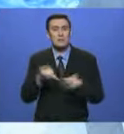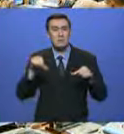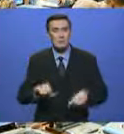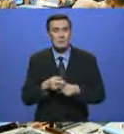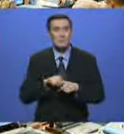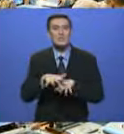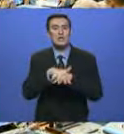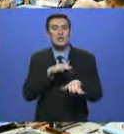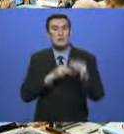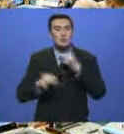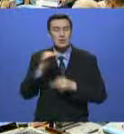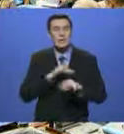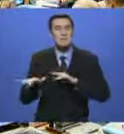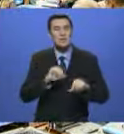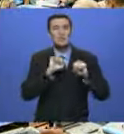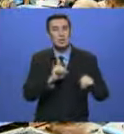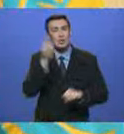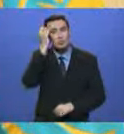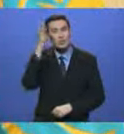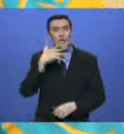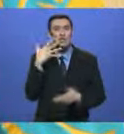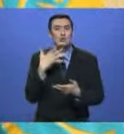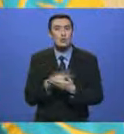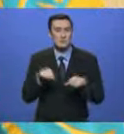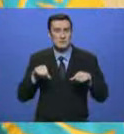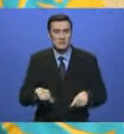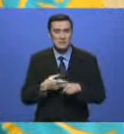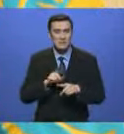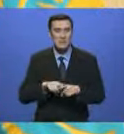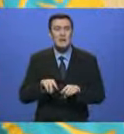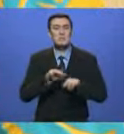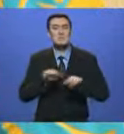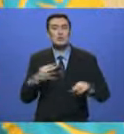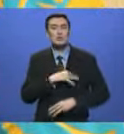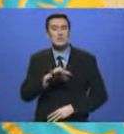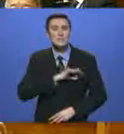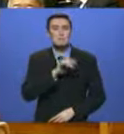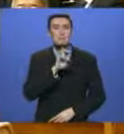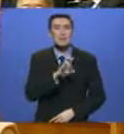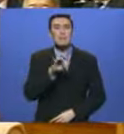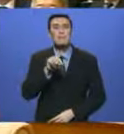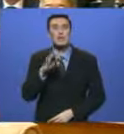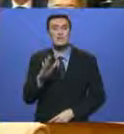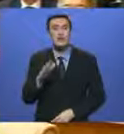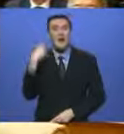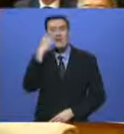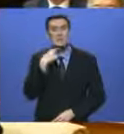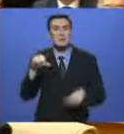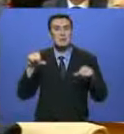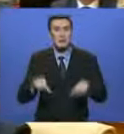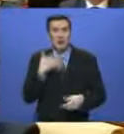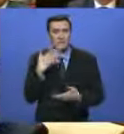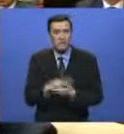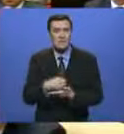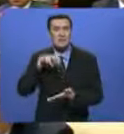в Мажилисе обсуждали меры защиты прав интеллектуальной собственности. Как пояснил министр юстиции Берик Имашев, некоторые авторские права,